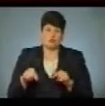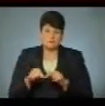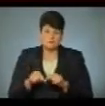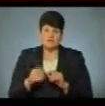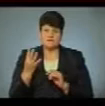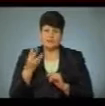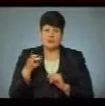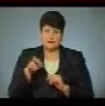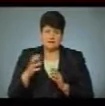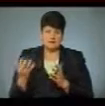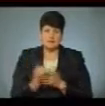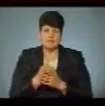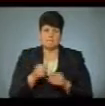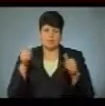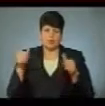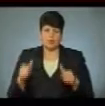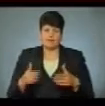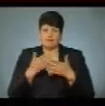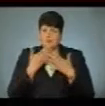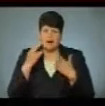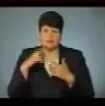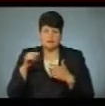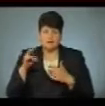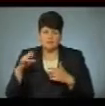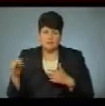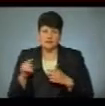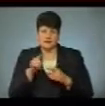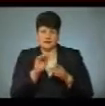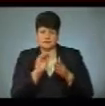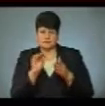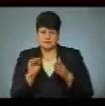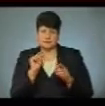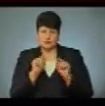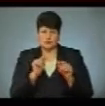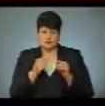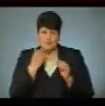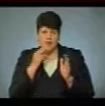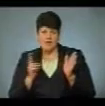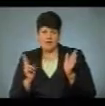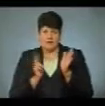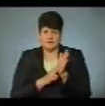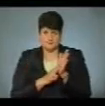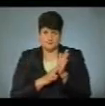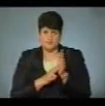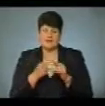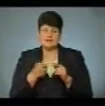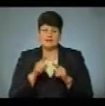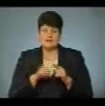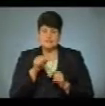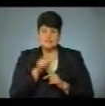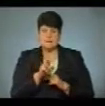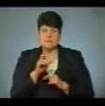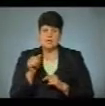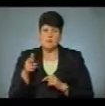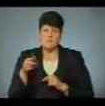4 липня вони виявили білборд без вихідних даних та білборд, на якому вихідні дані не надруковані, а наклеєні. Ці білборди розташовані